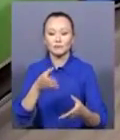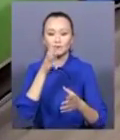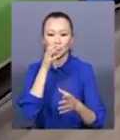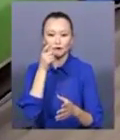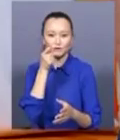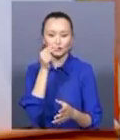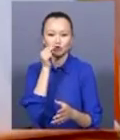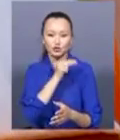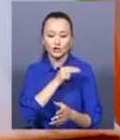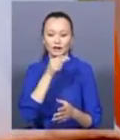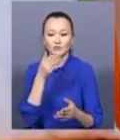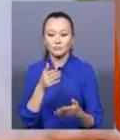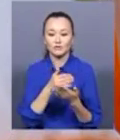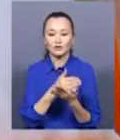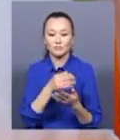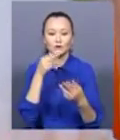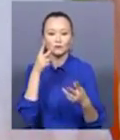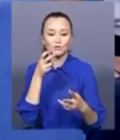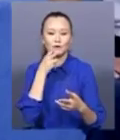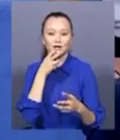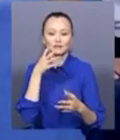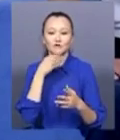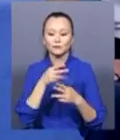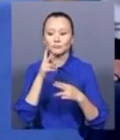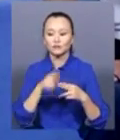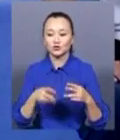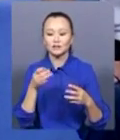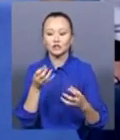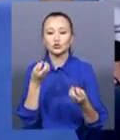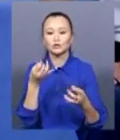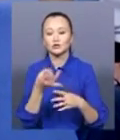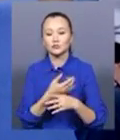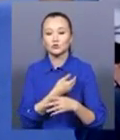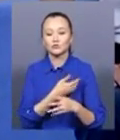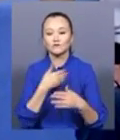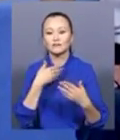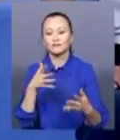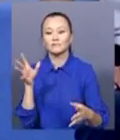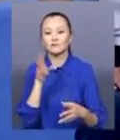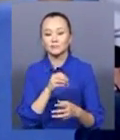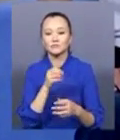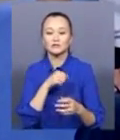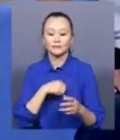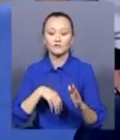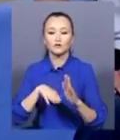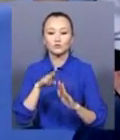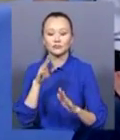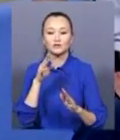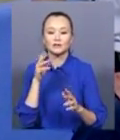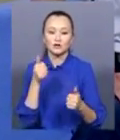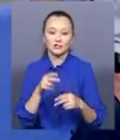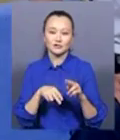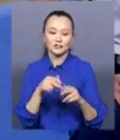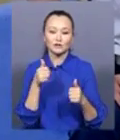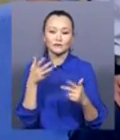немножко чая. Ну, а программа «Кулипоян» подошла к своему завершению. Хочется еще раз пожелать всем вам, нашим телезрителям, самого лучшего настроения, хорошего